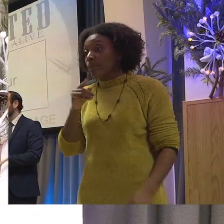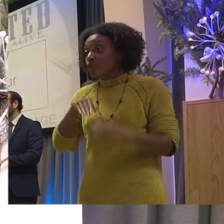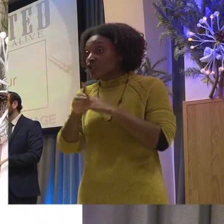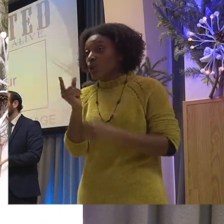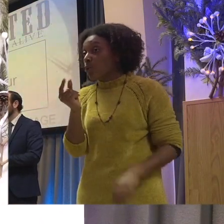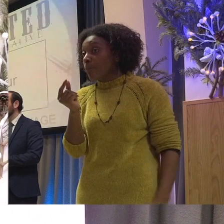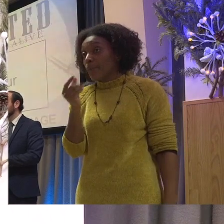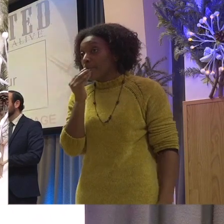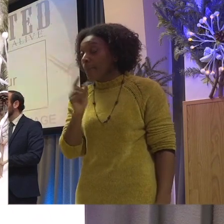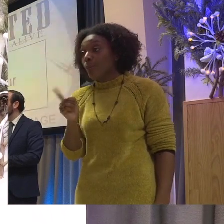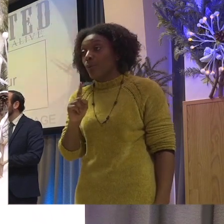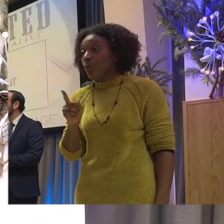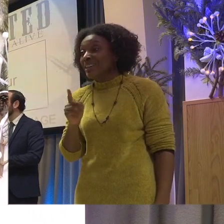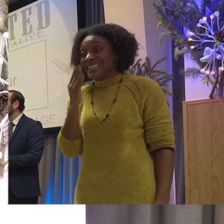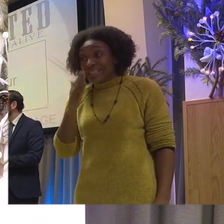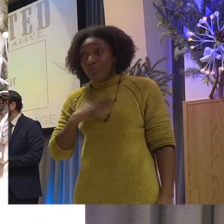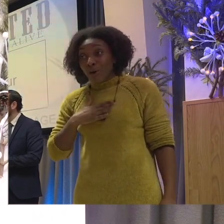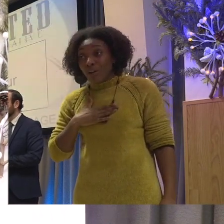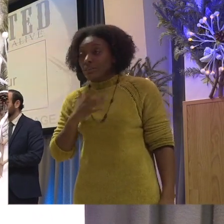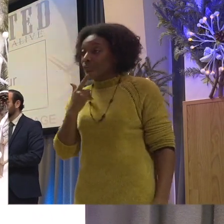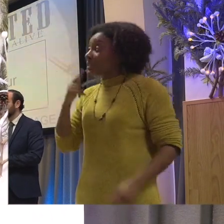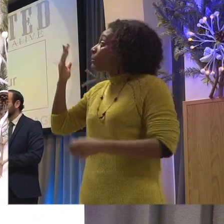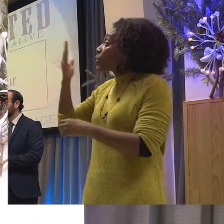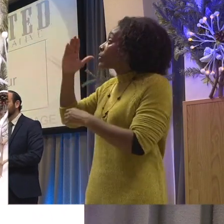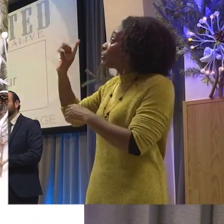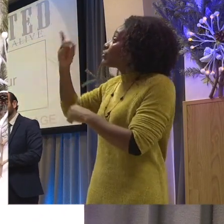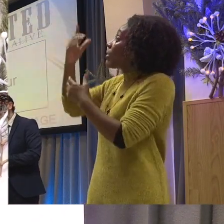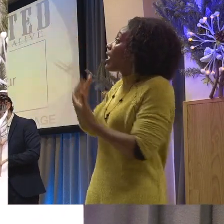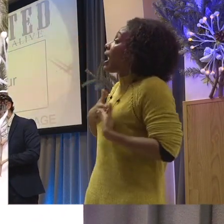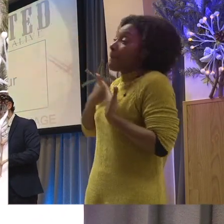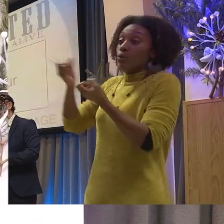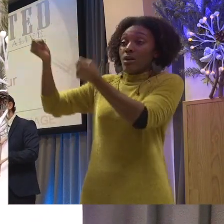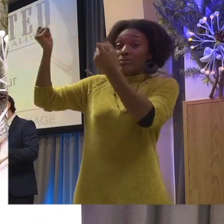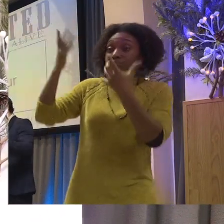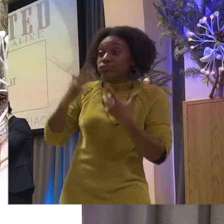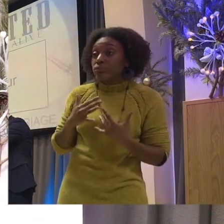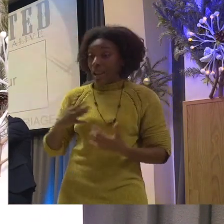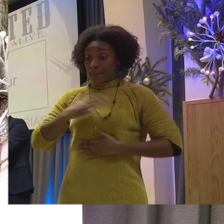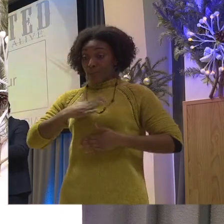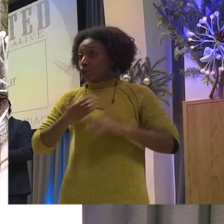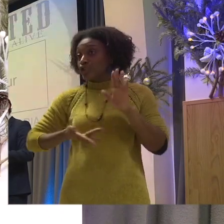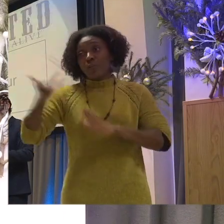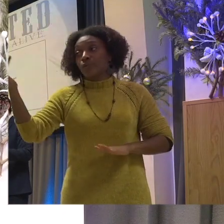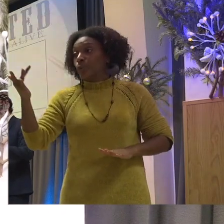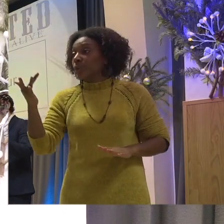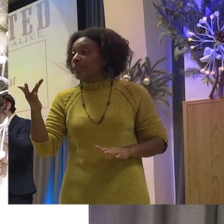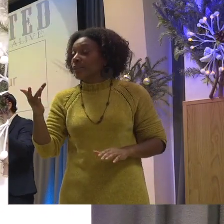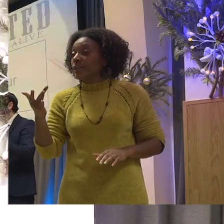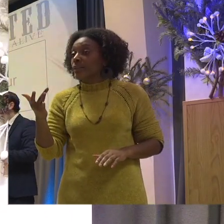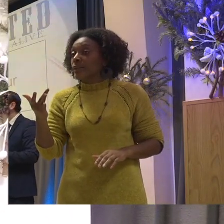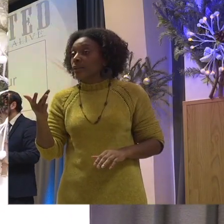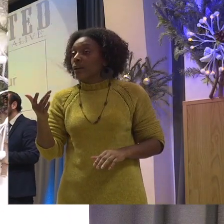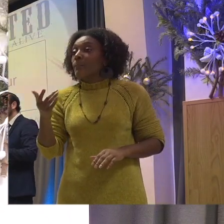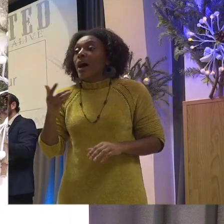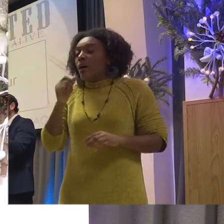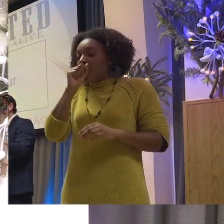as de la peur dans ta vie, c'est que tu as besoin de l'amour de Dieu. Et Dieu veut te donner cet amour afin que la peur s'enfuit. Tu n'as pas besoin de remettre ta peur à